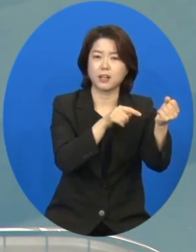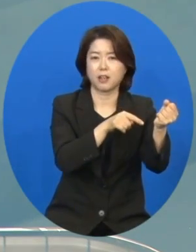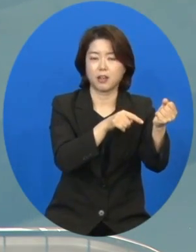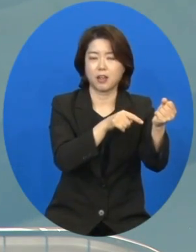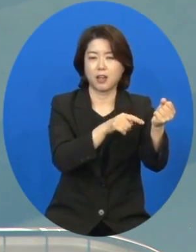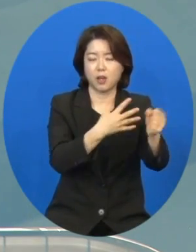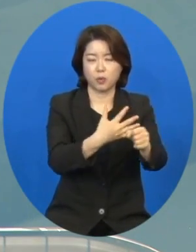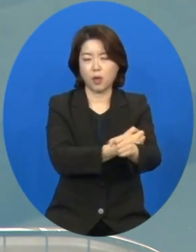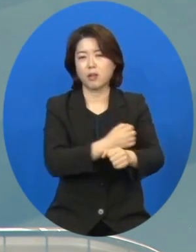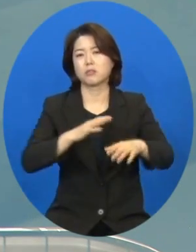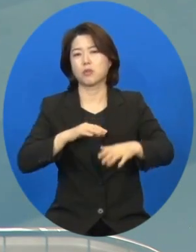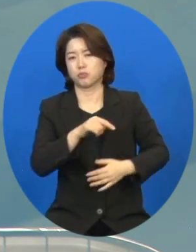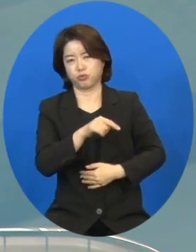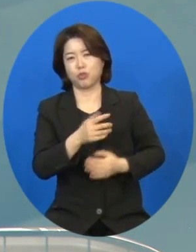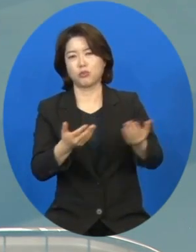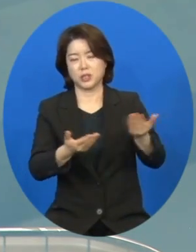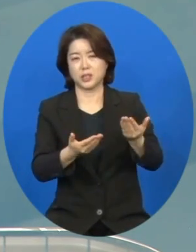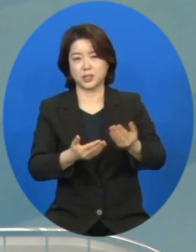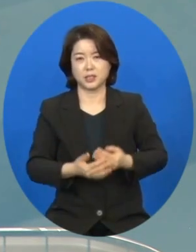거예요.